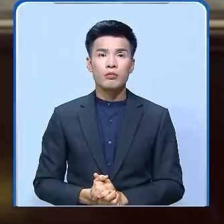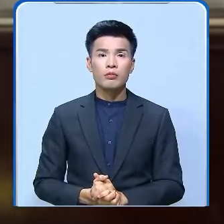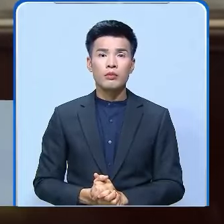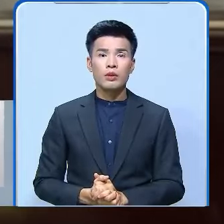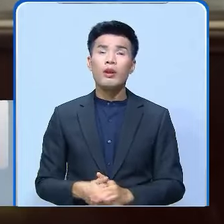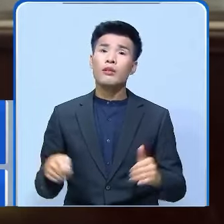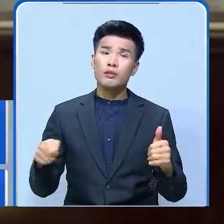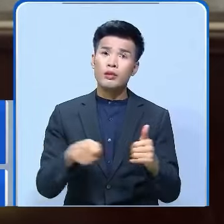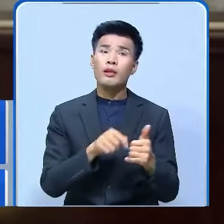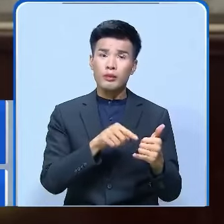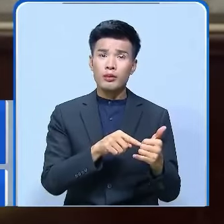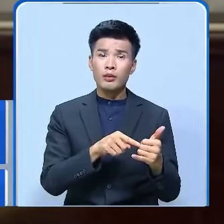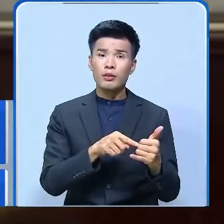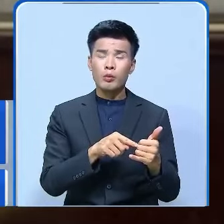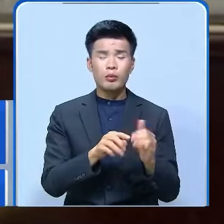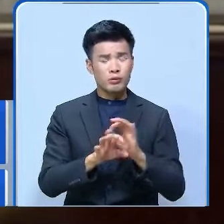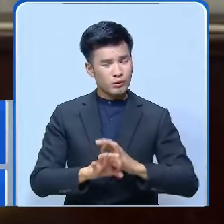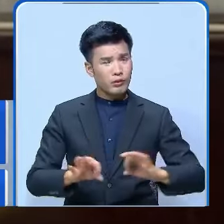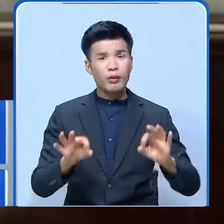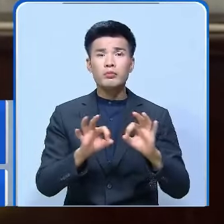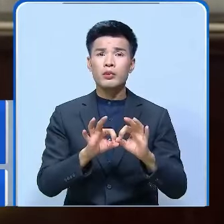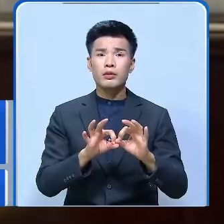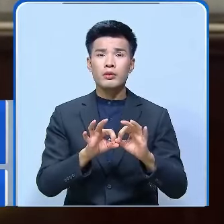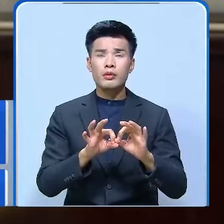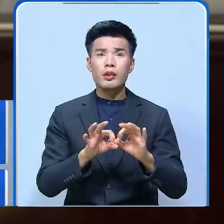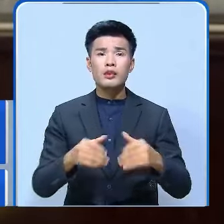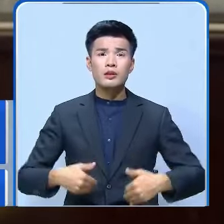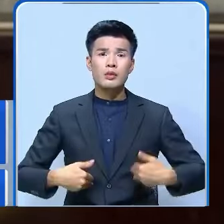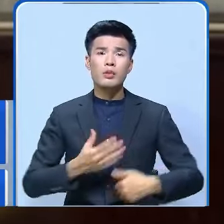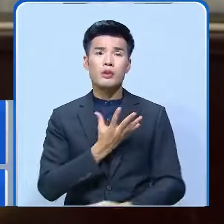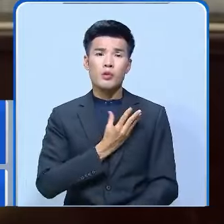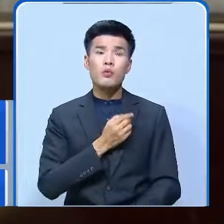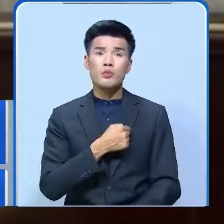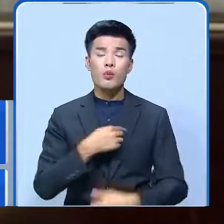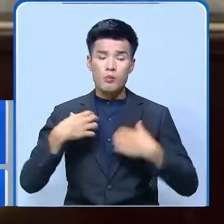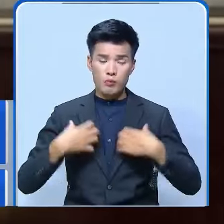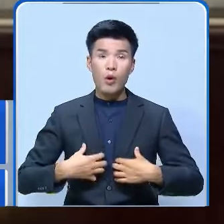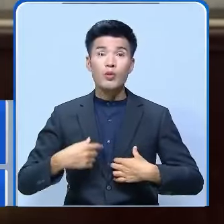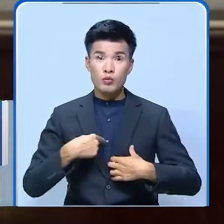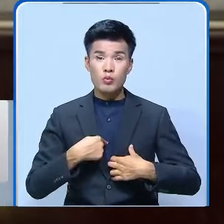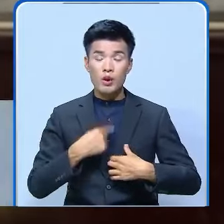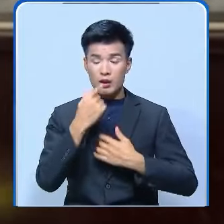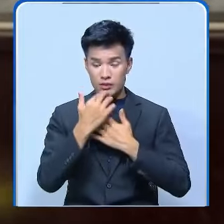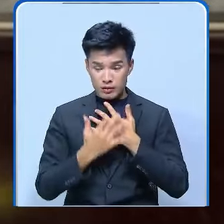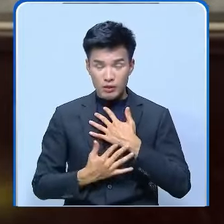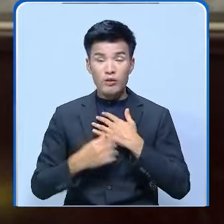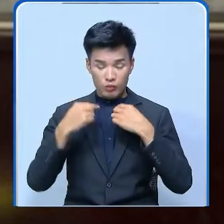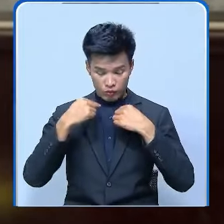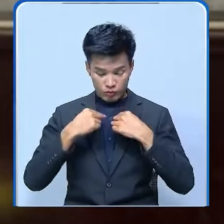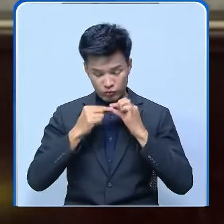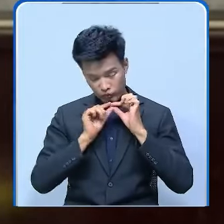งนี้ค่ะเข้าจุดสำคัญใช่ค่ะมันจะมีหัวใจมีปอดแล้วก็มีเส้นเลือดใหญ่คือจะโกร